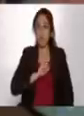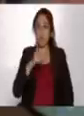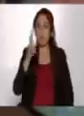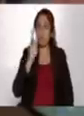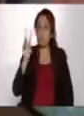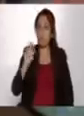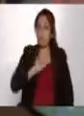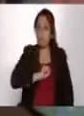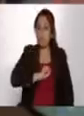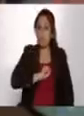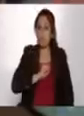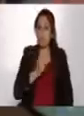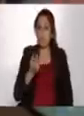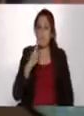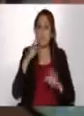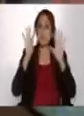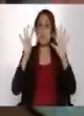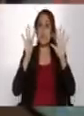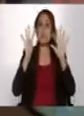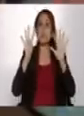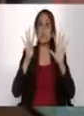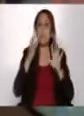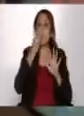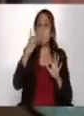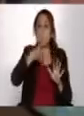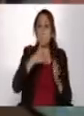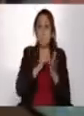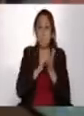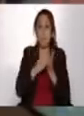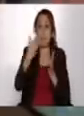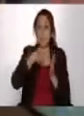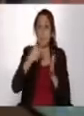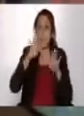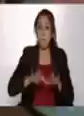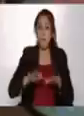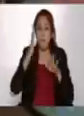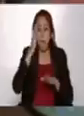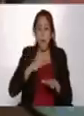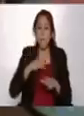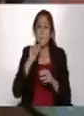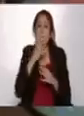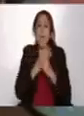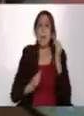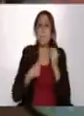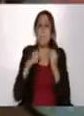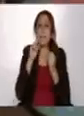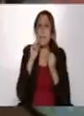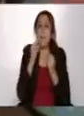بصراحه، لان ده بقاله 9 سنين معانا، واكل شارب معانا، قاعد معانا، نايم معانا، ابني